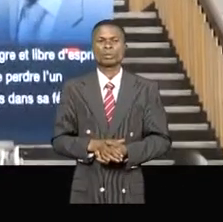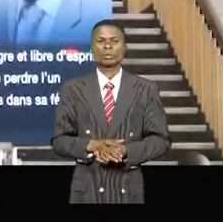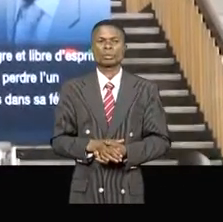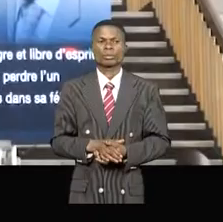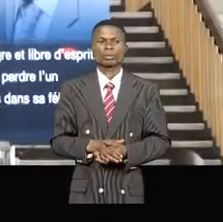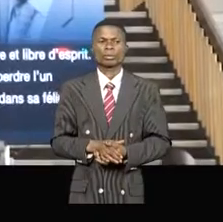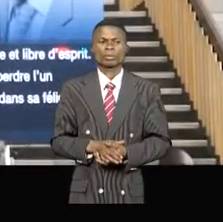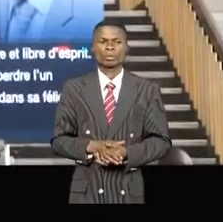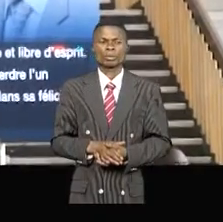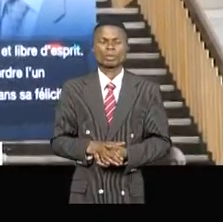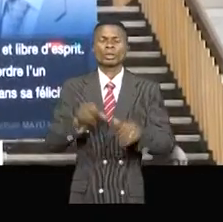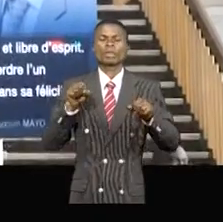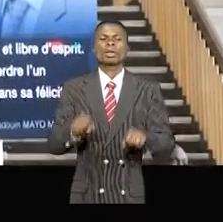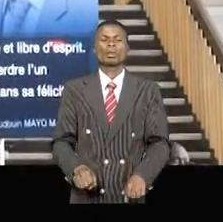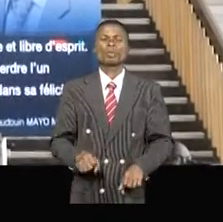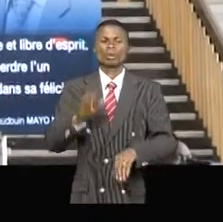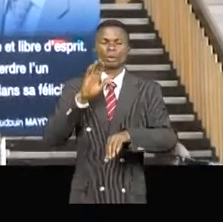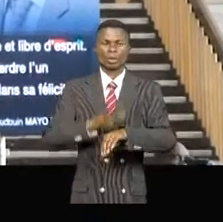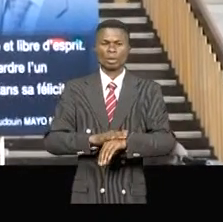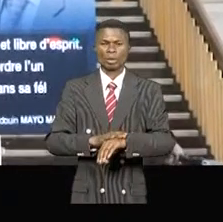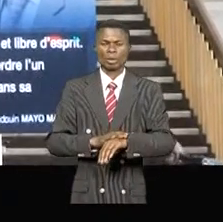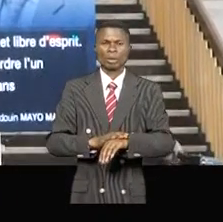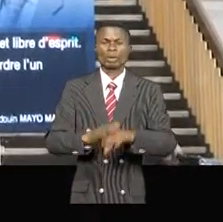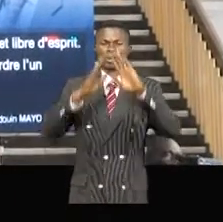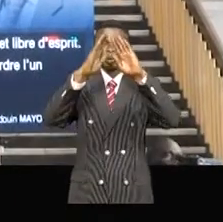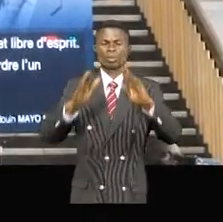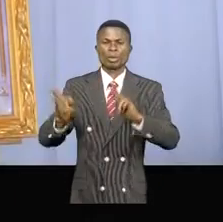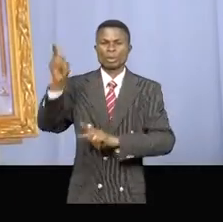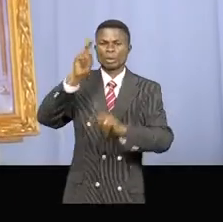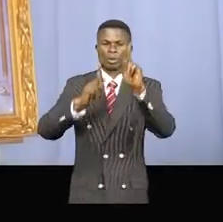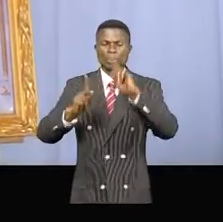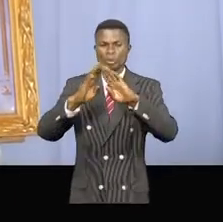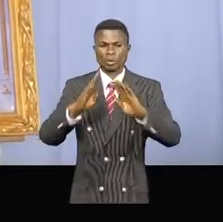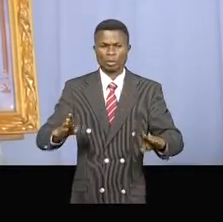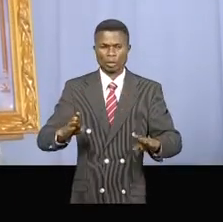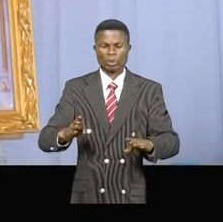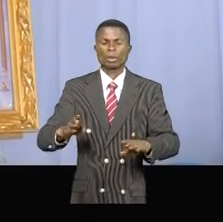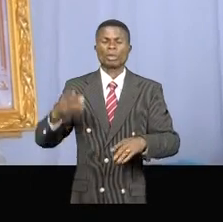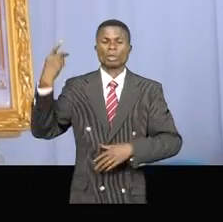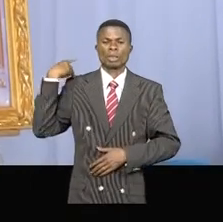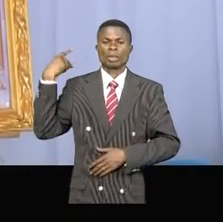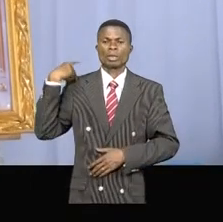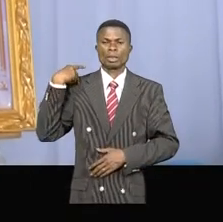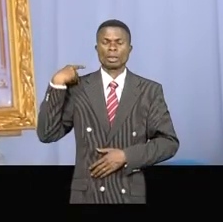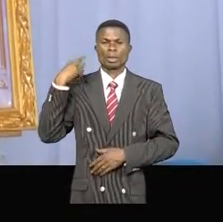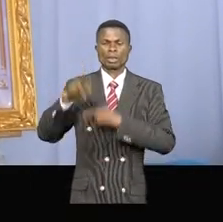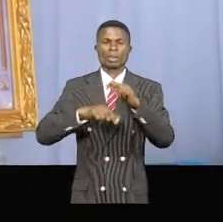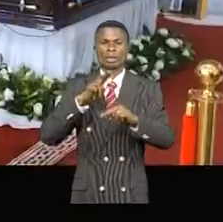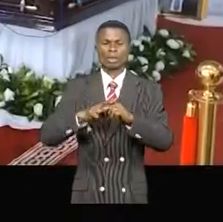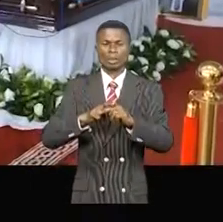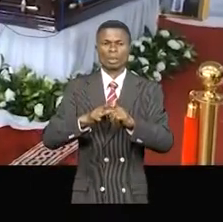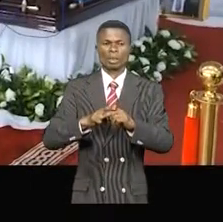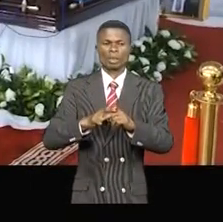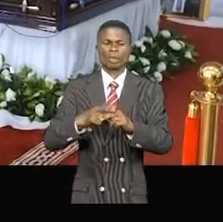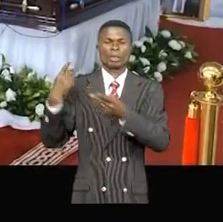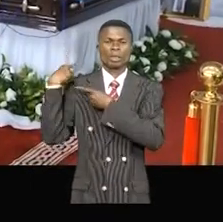La mort a frappé durement au sein de l'une des institutions du pays. Henri-Thomas Lokondo, député à l'Assemblée nationale